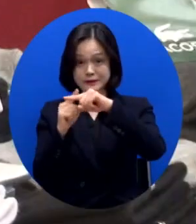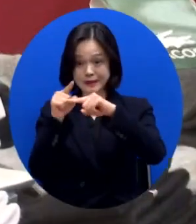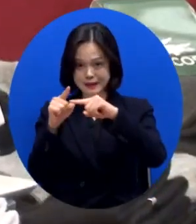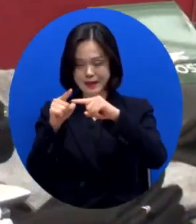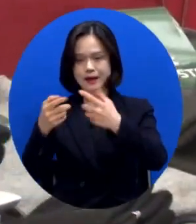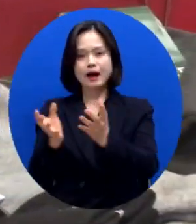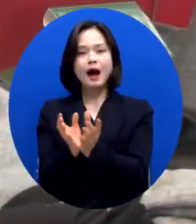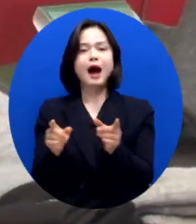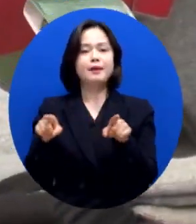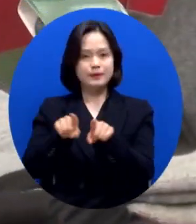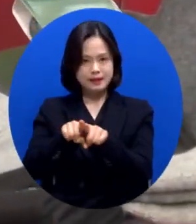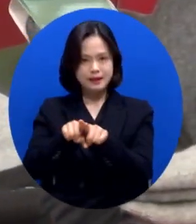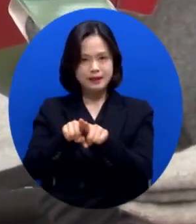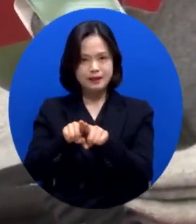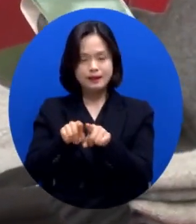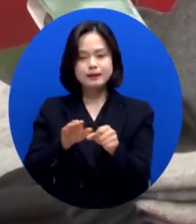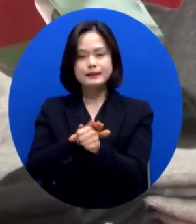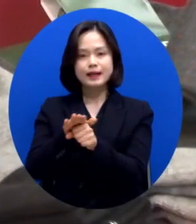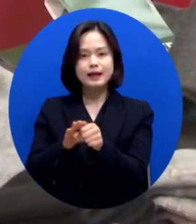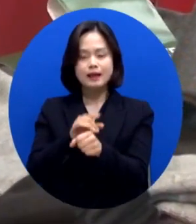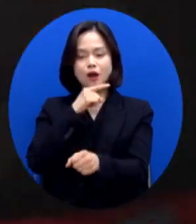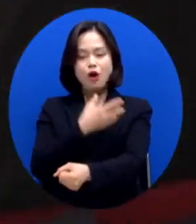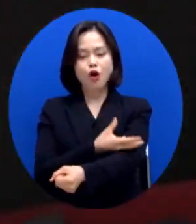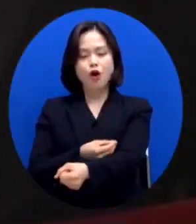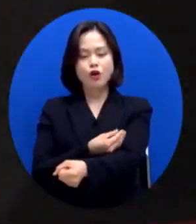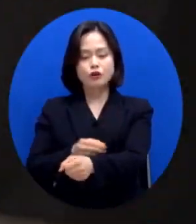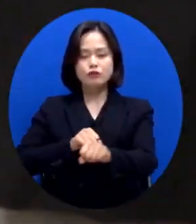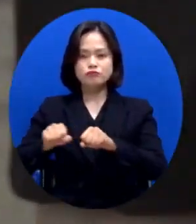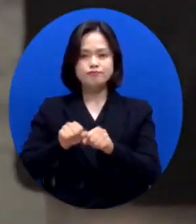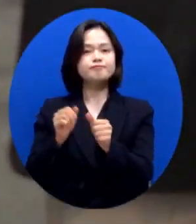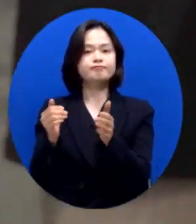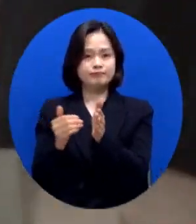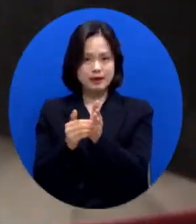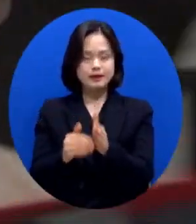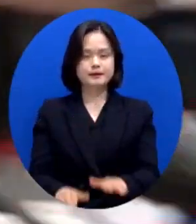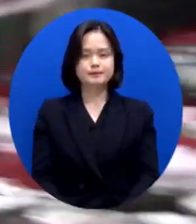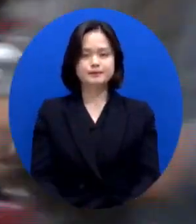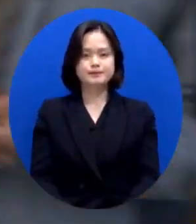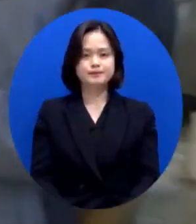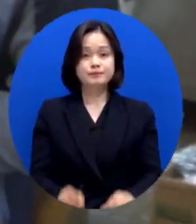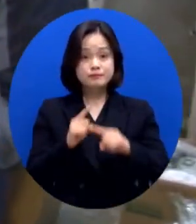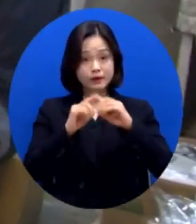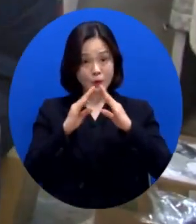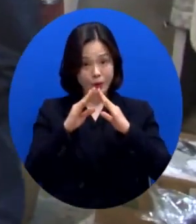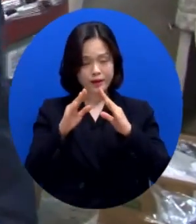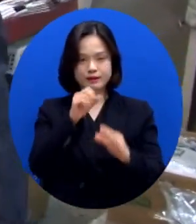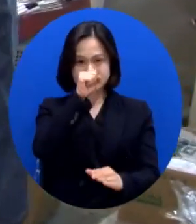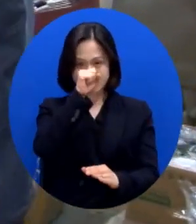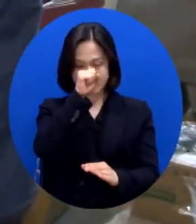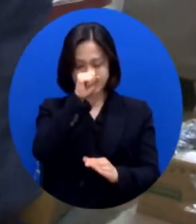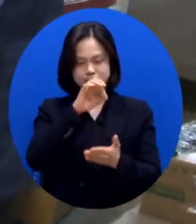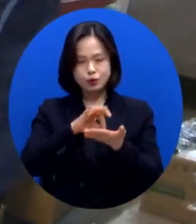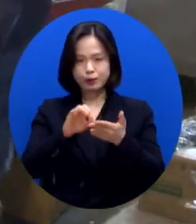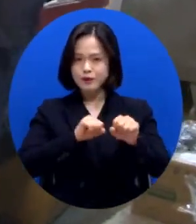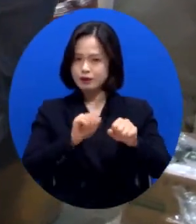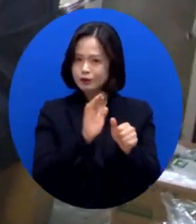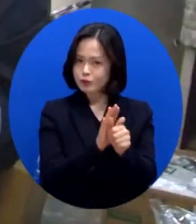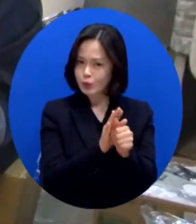함께 사랑의 헌혈을 진행했는데요. 광림교회는 코로나19 전국에서 광림선한소비운동,